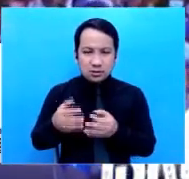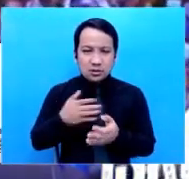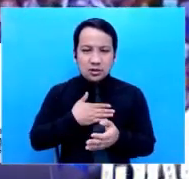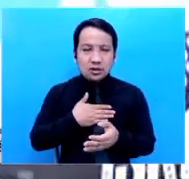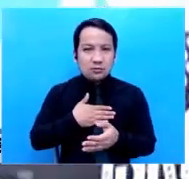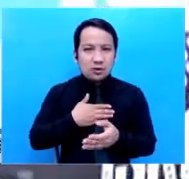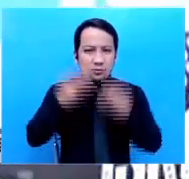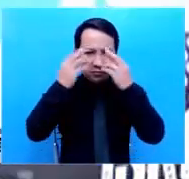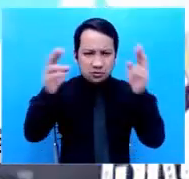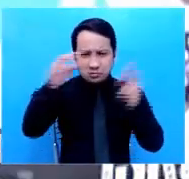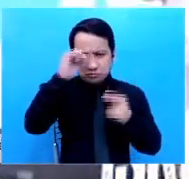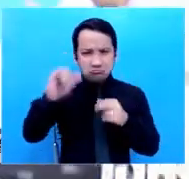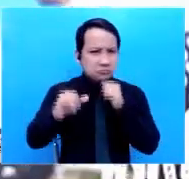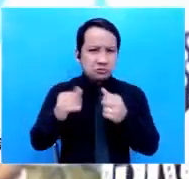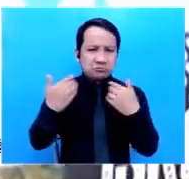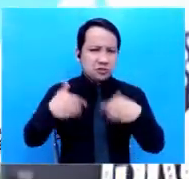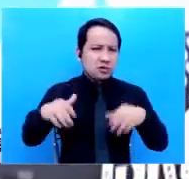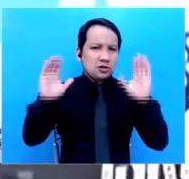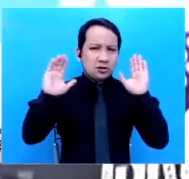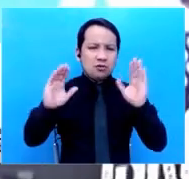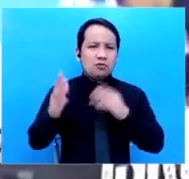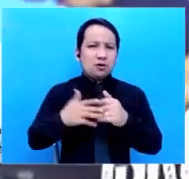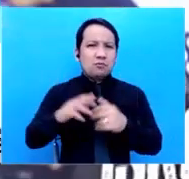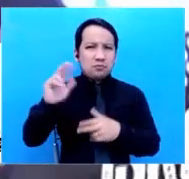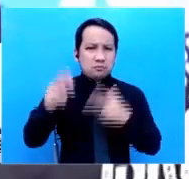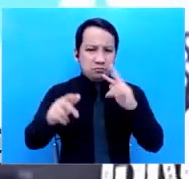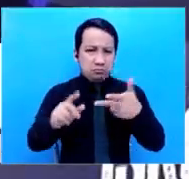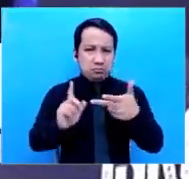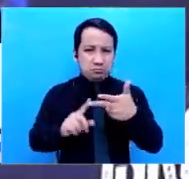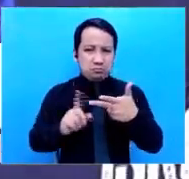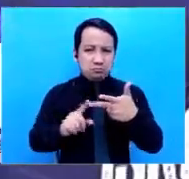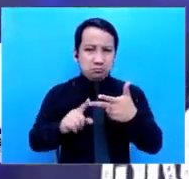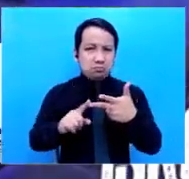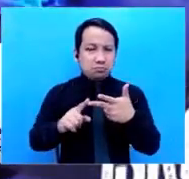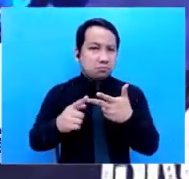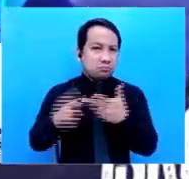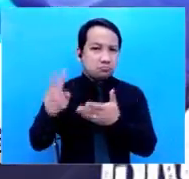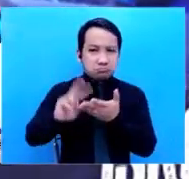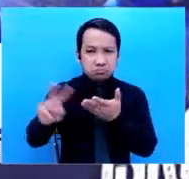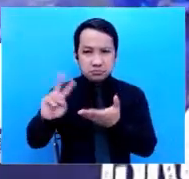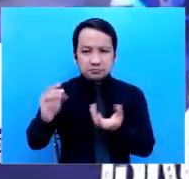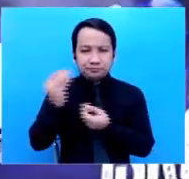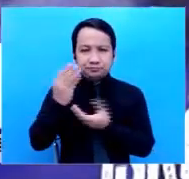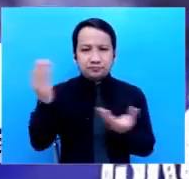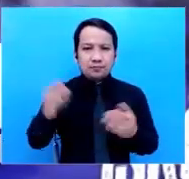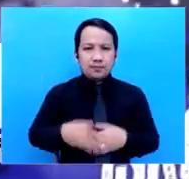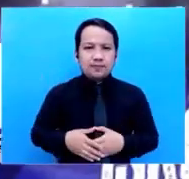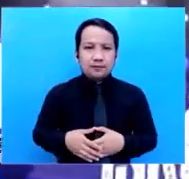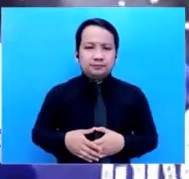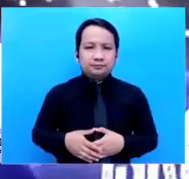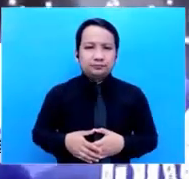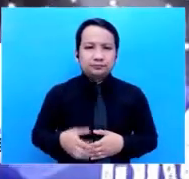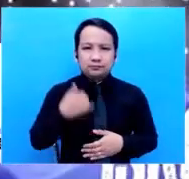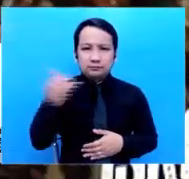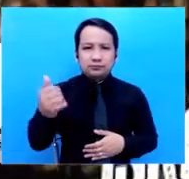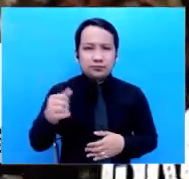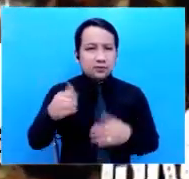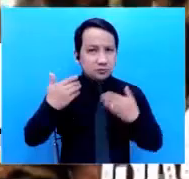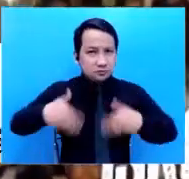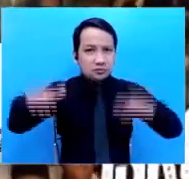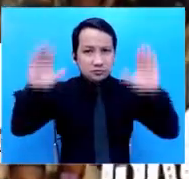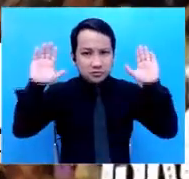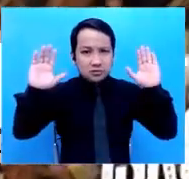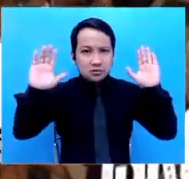rin pinanghihinaan ng loob kahit pangatlo pa rin siya sa latest Pulse Asia survey. Iparinig nyo sa kanila, susuko ba kayo?